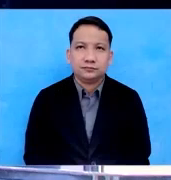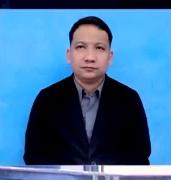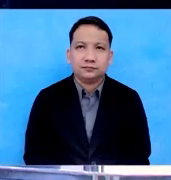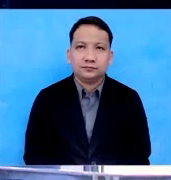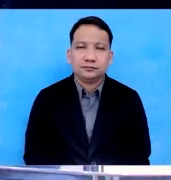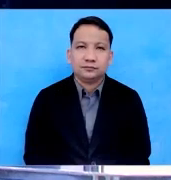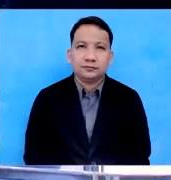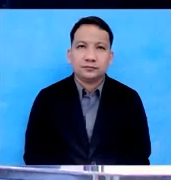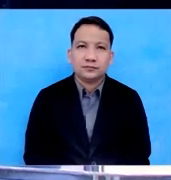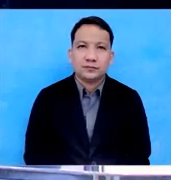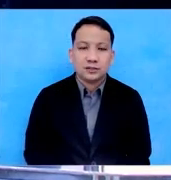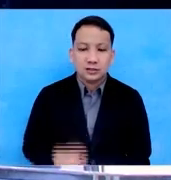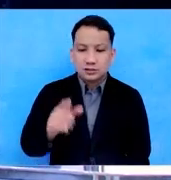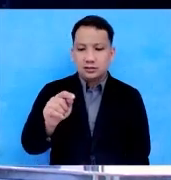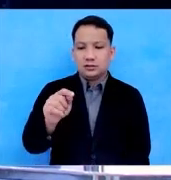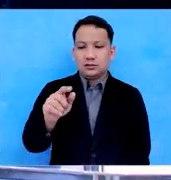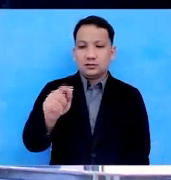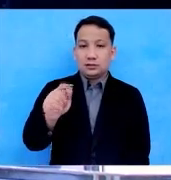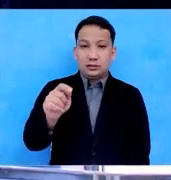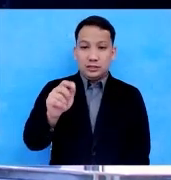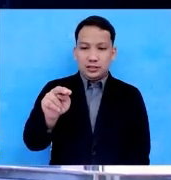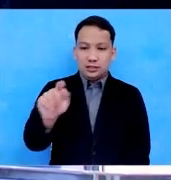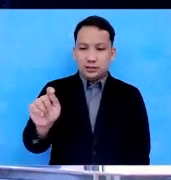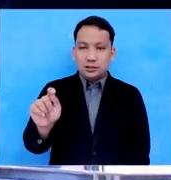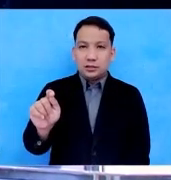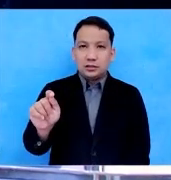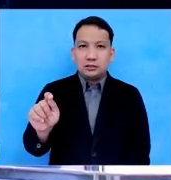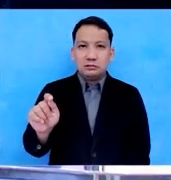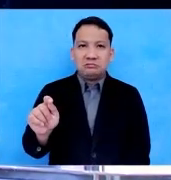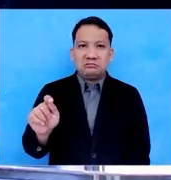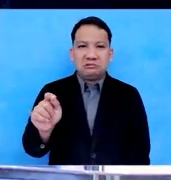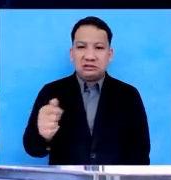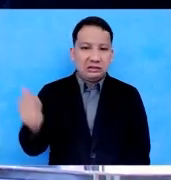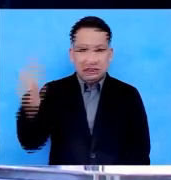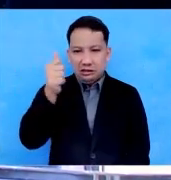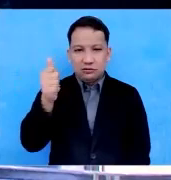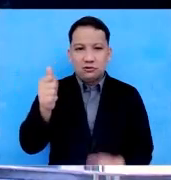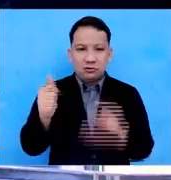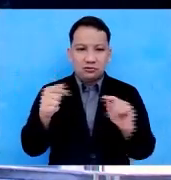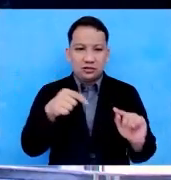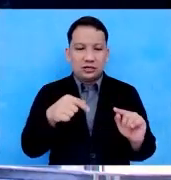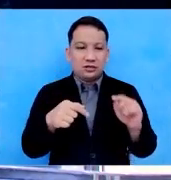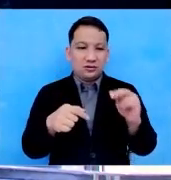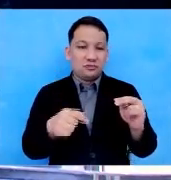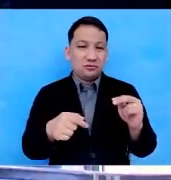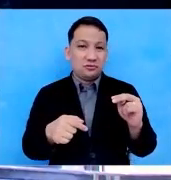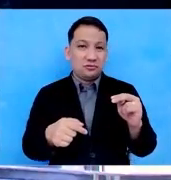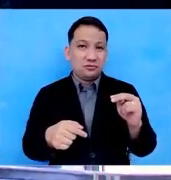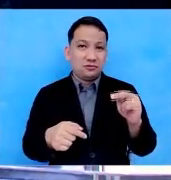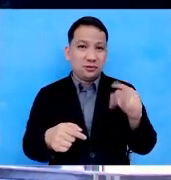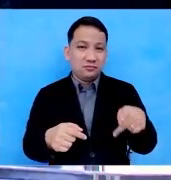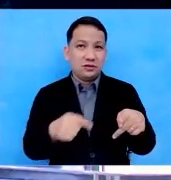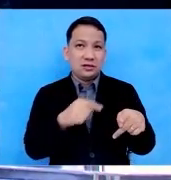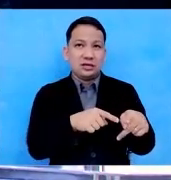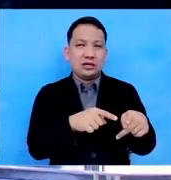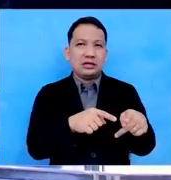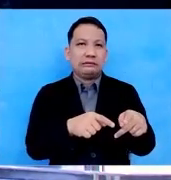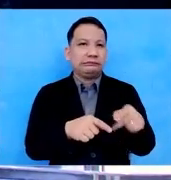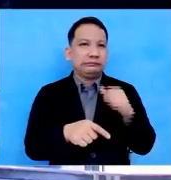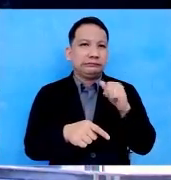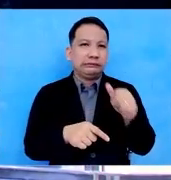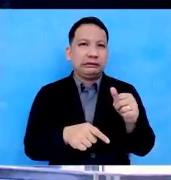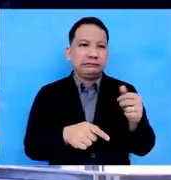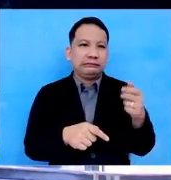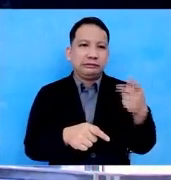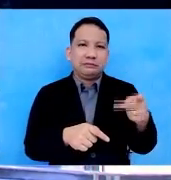Binura ng TNT Tropang Giga ang pag-asa ng Northport Batang Pier na makapasok sa quarterfinals ng PBA Governors Cup